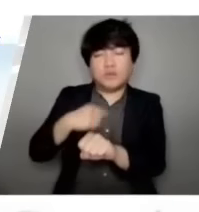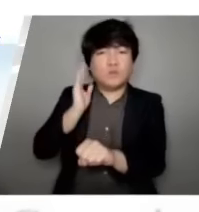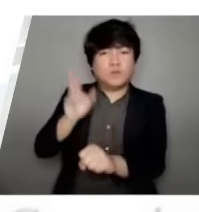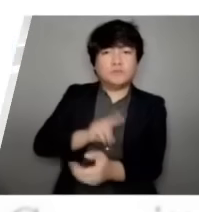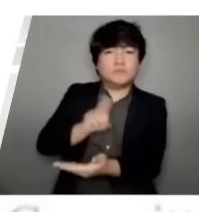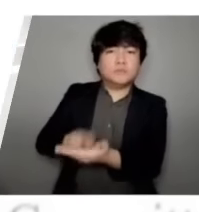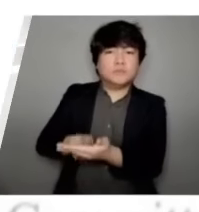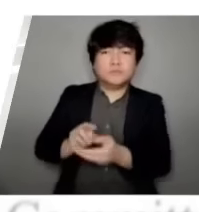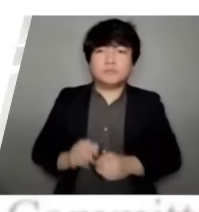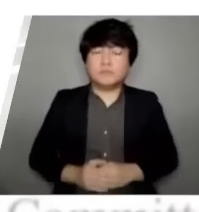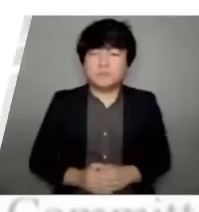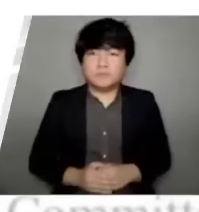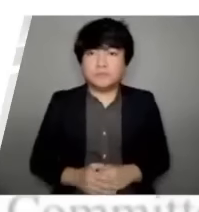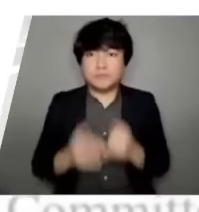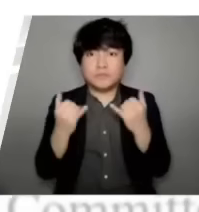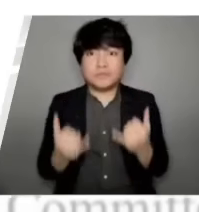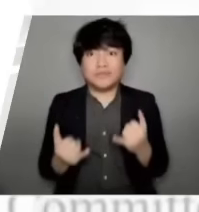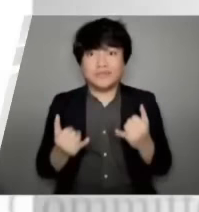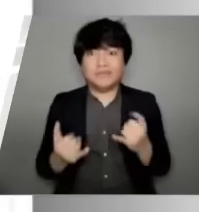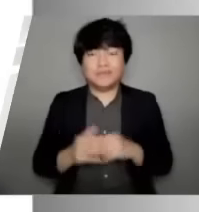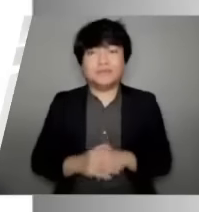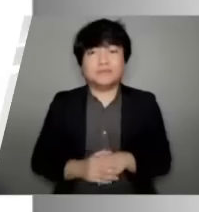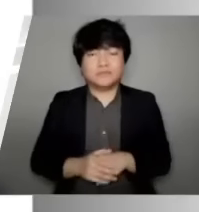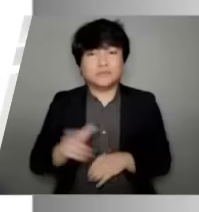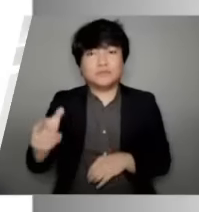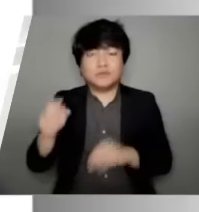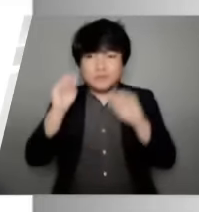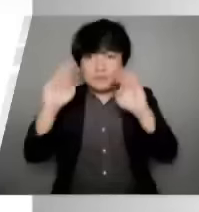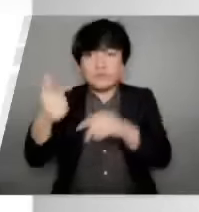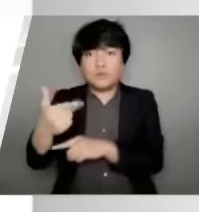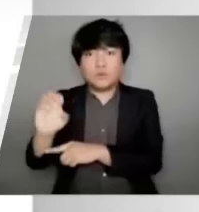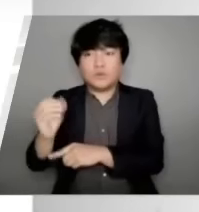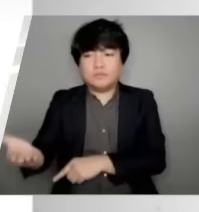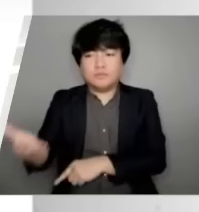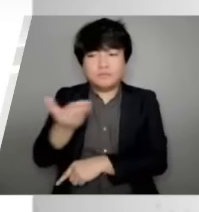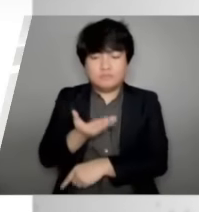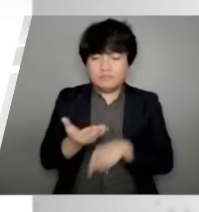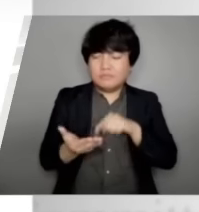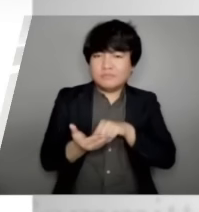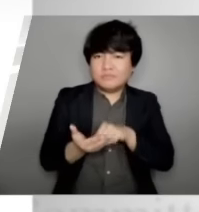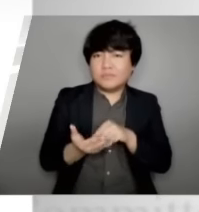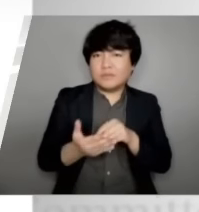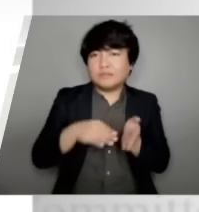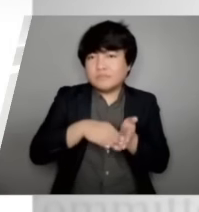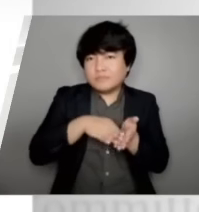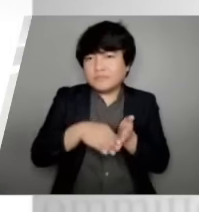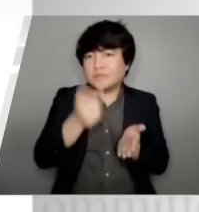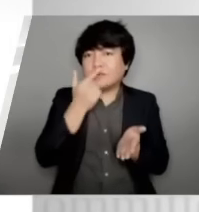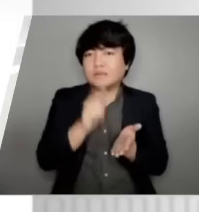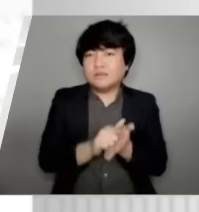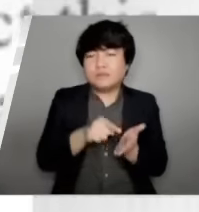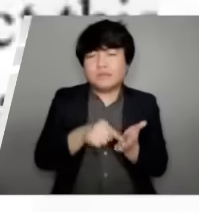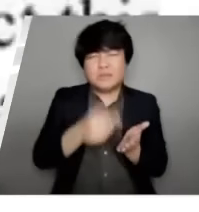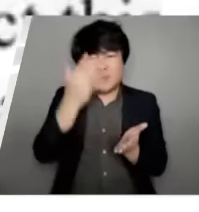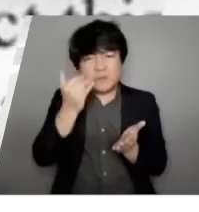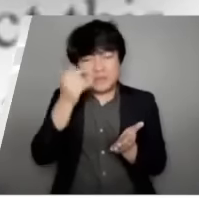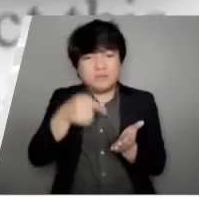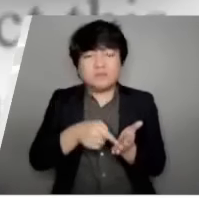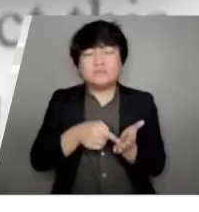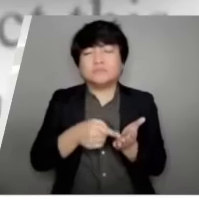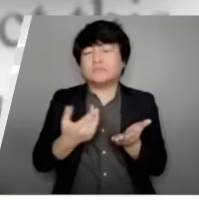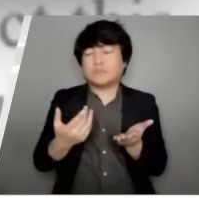Pero ngayon pa lang, nagpadala na ng excuse letter si Go. Kabilang sa mga binanggit niyang dahilan kaya hindi makadadalo ay ang banta umano sa kanyang buhay.